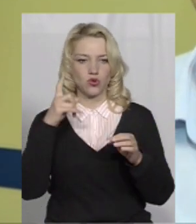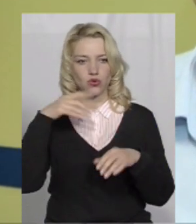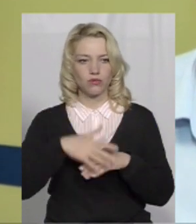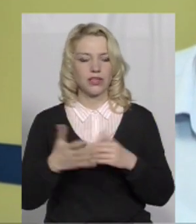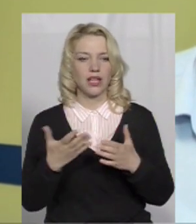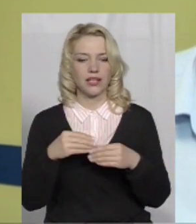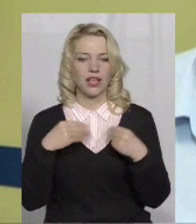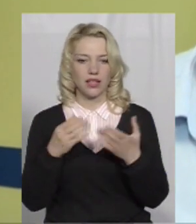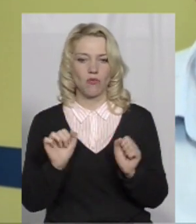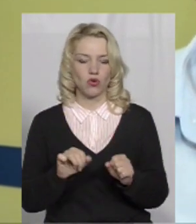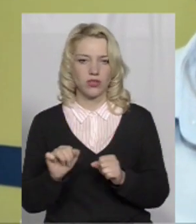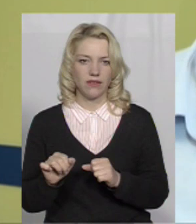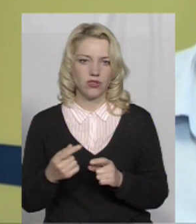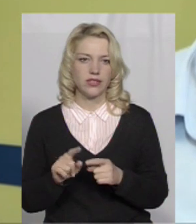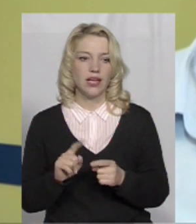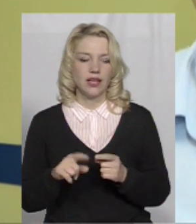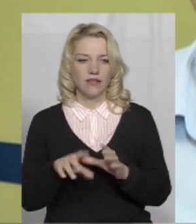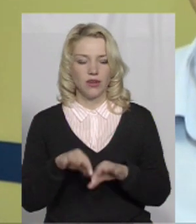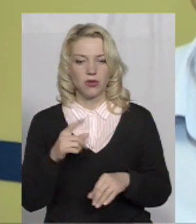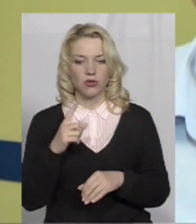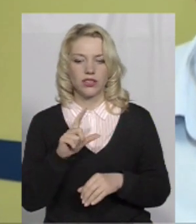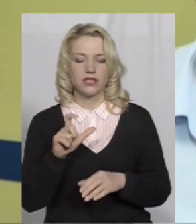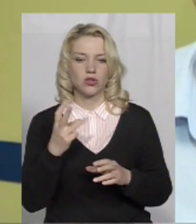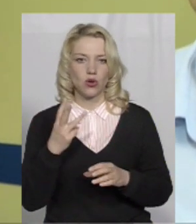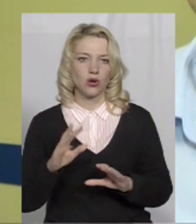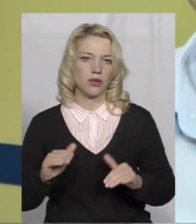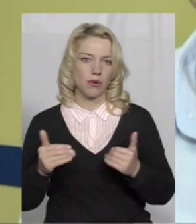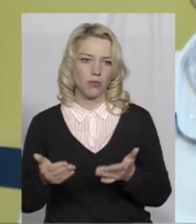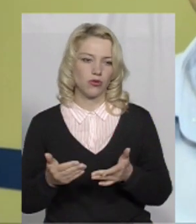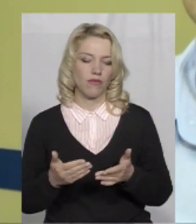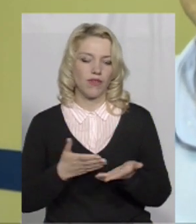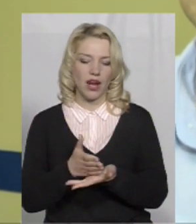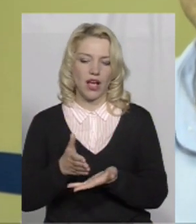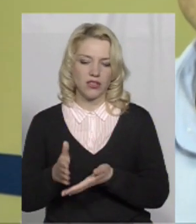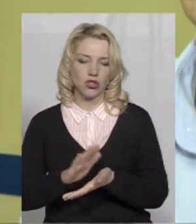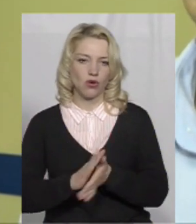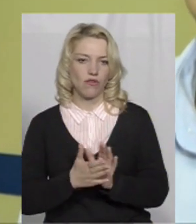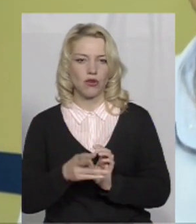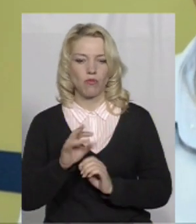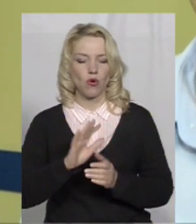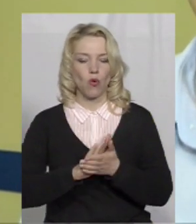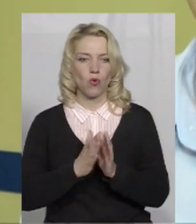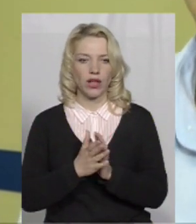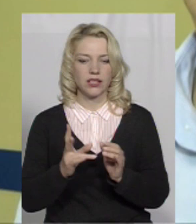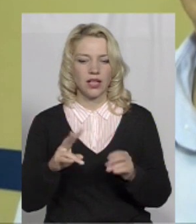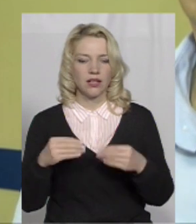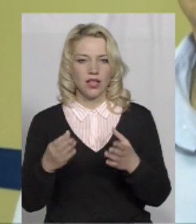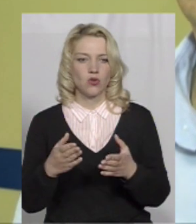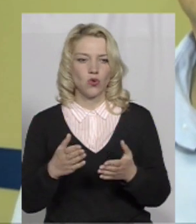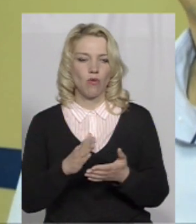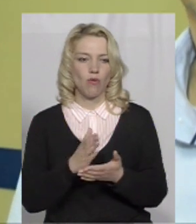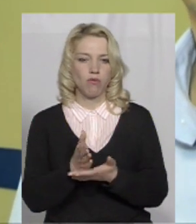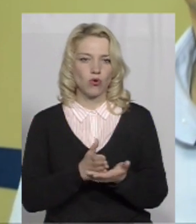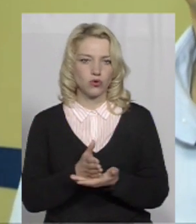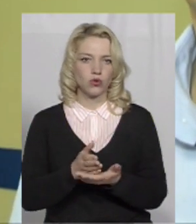можливості, вибрати один із трьох запропонованих варіантів договорів по укладенню, по наданню послуг з монополістами.